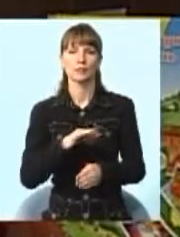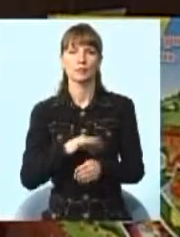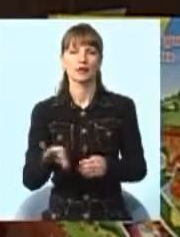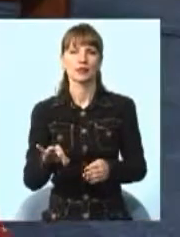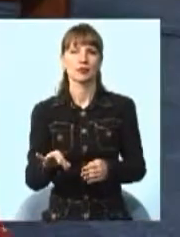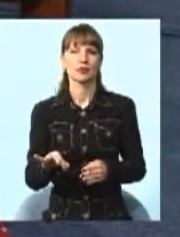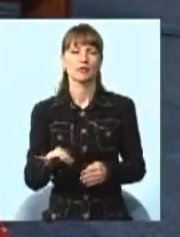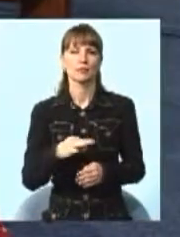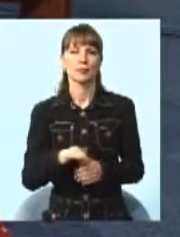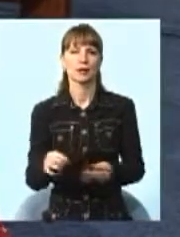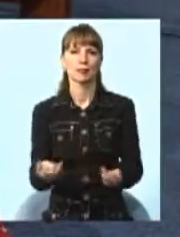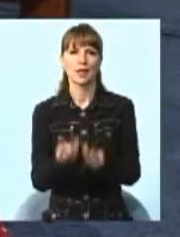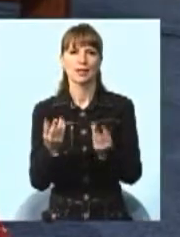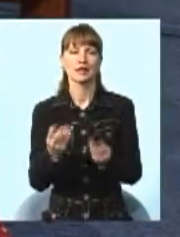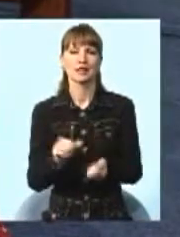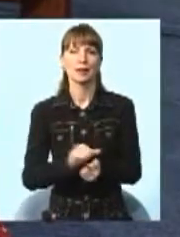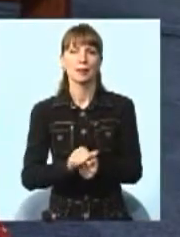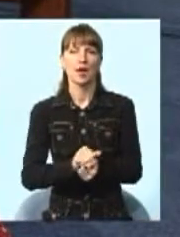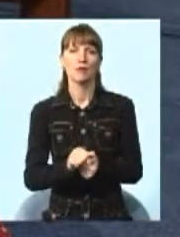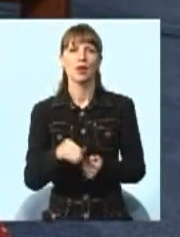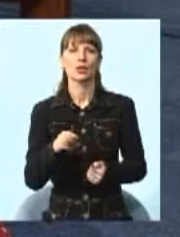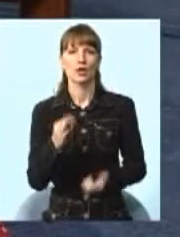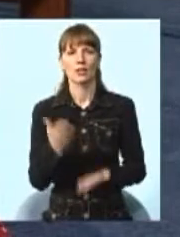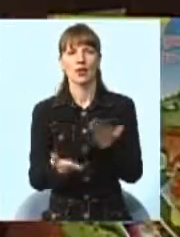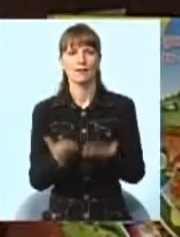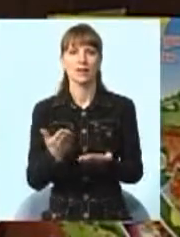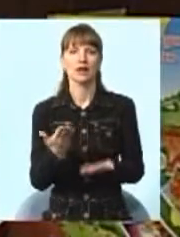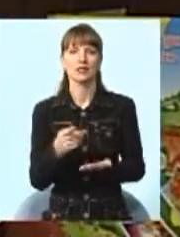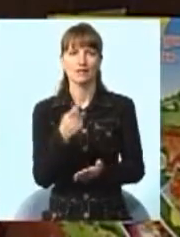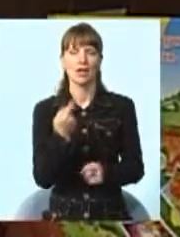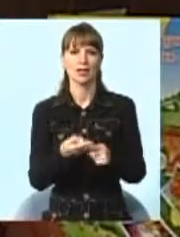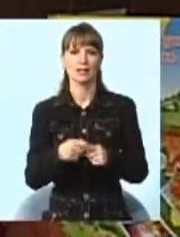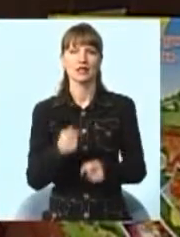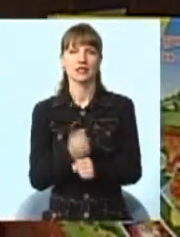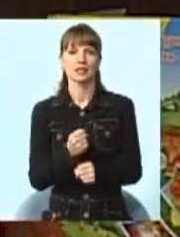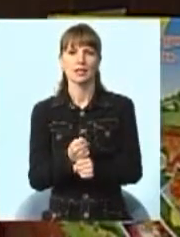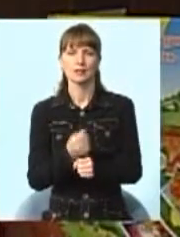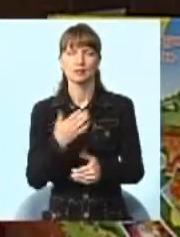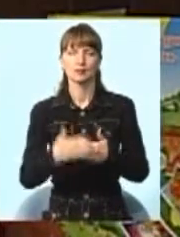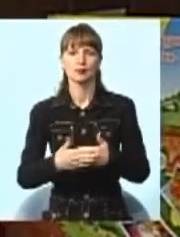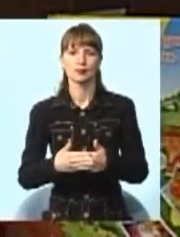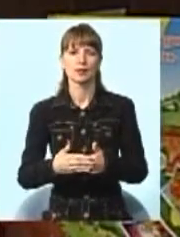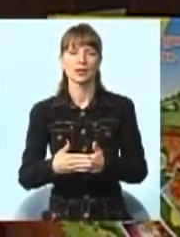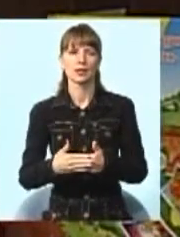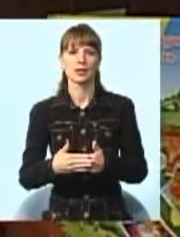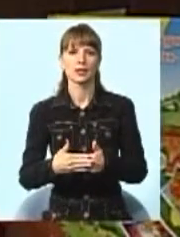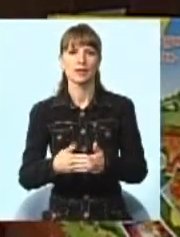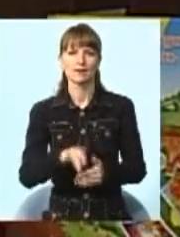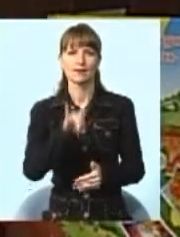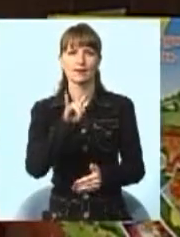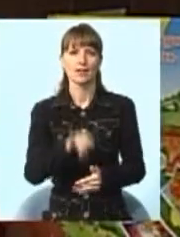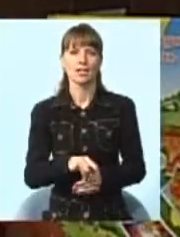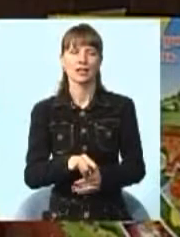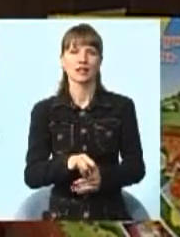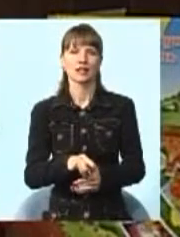піджигати, підпалити папер, то, напевно, якщо ви це зробите біля вікна